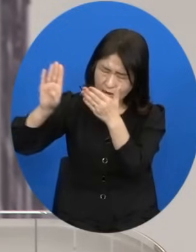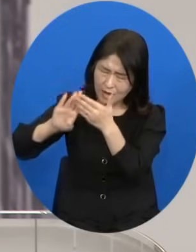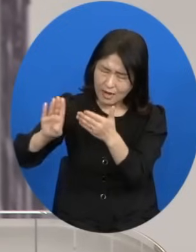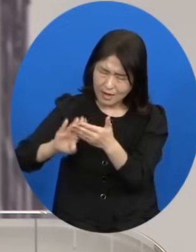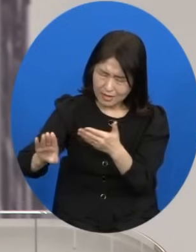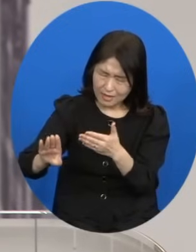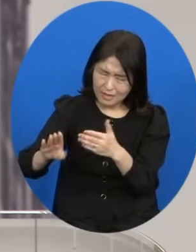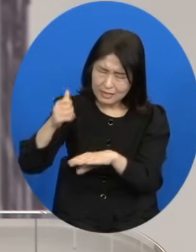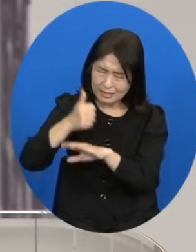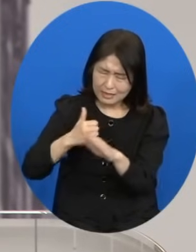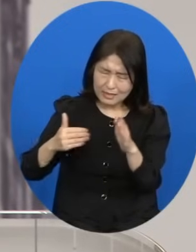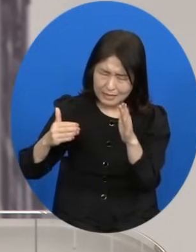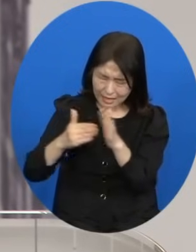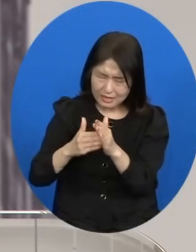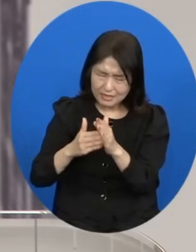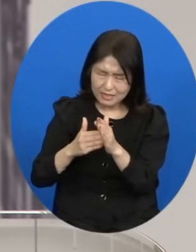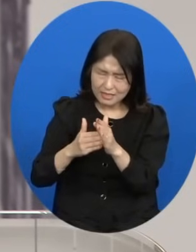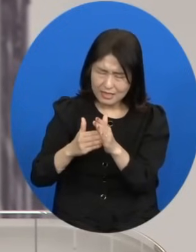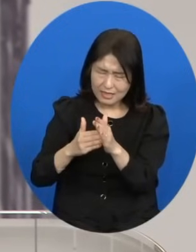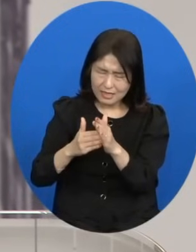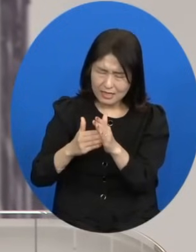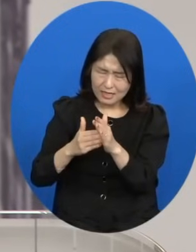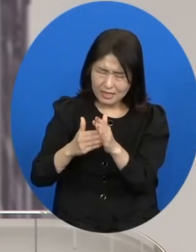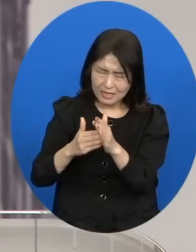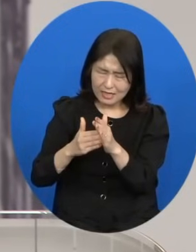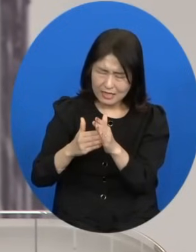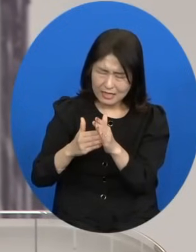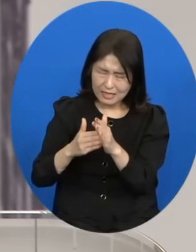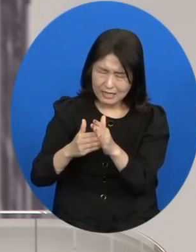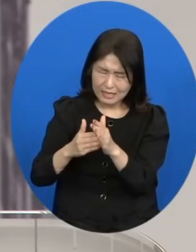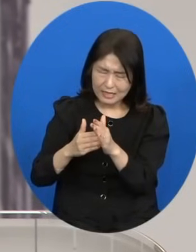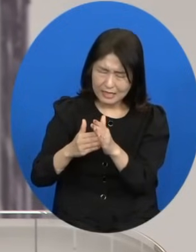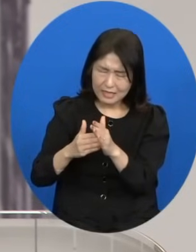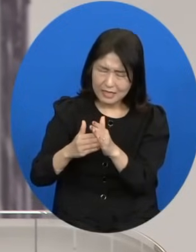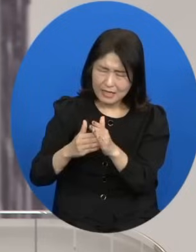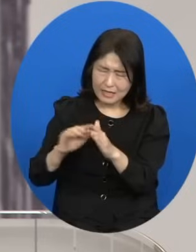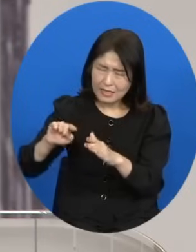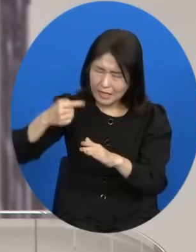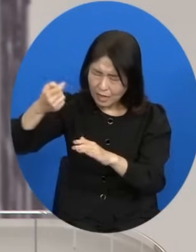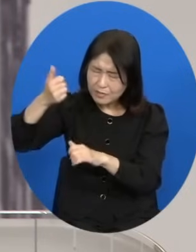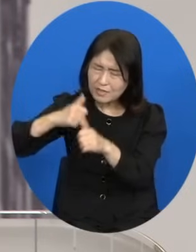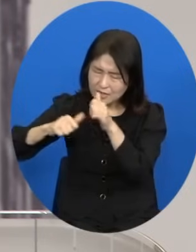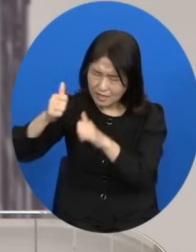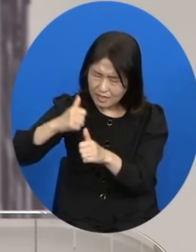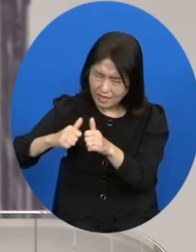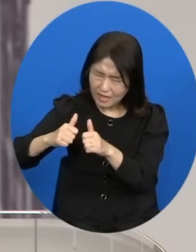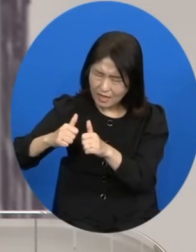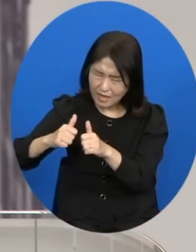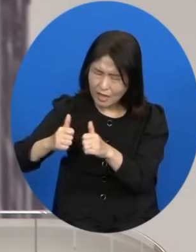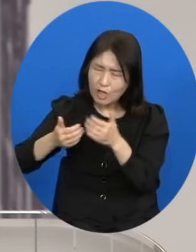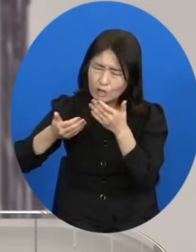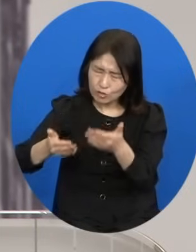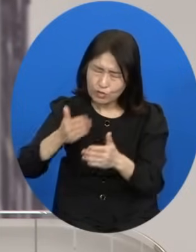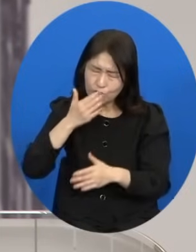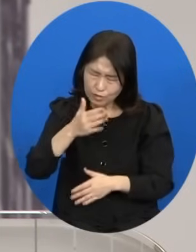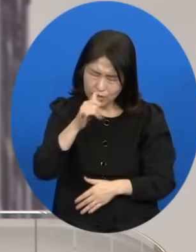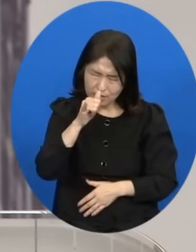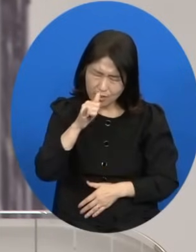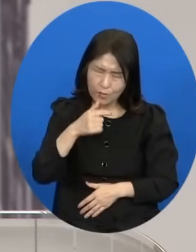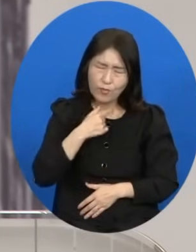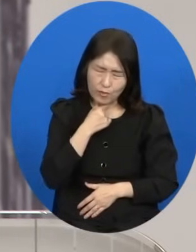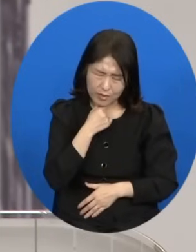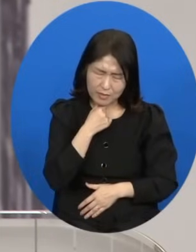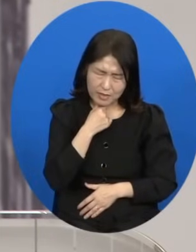잘 끝까지 신실하게 가지고 달려가다가 우리 다음 세대에게 자녀들에게 하나님 물려 주기를 원합니다 때로는